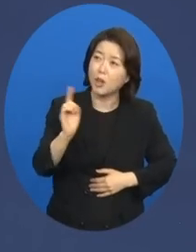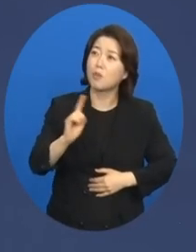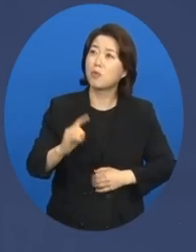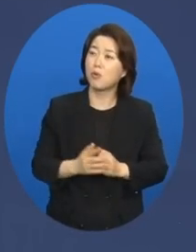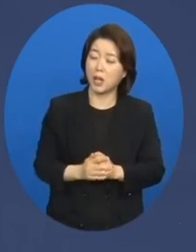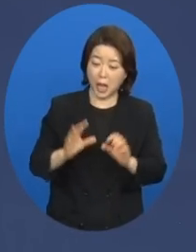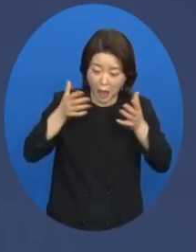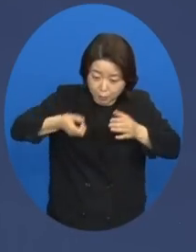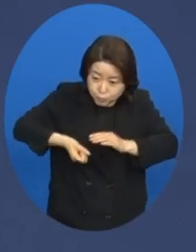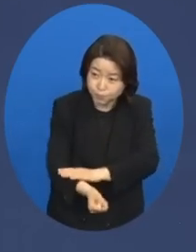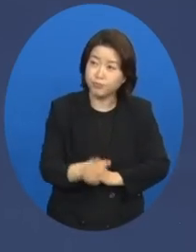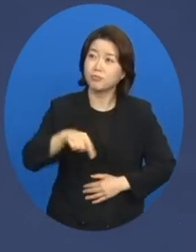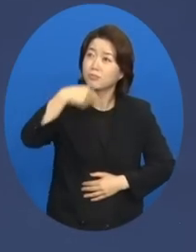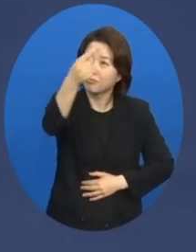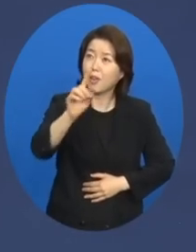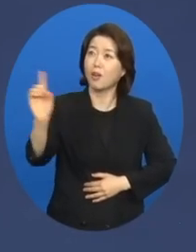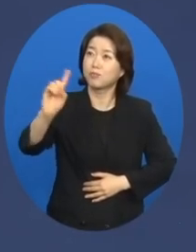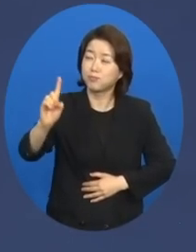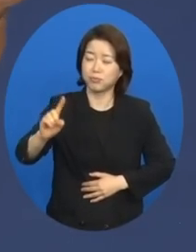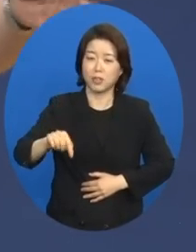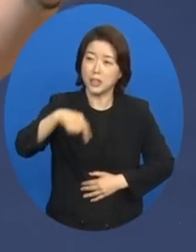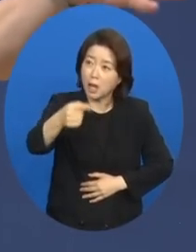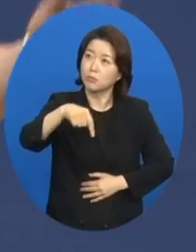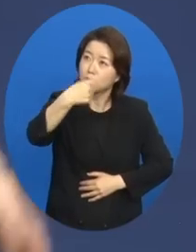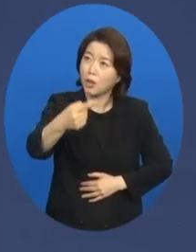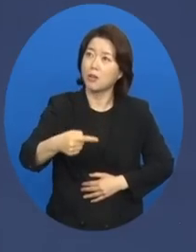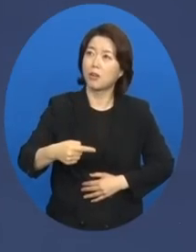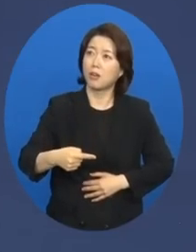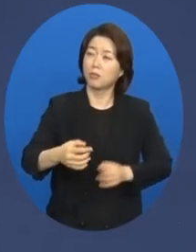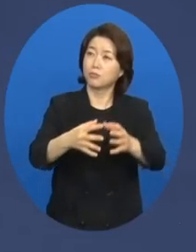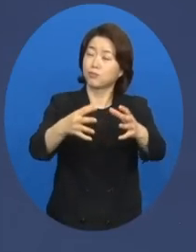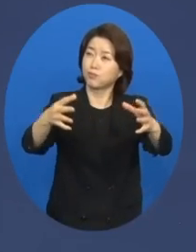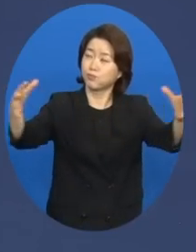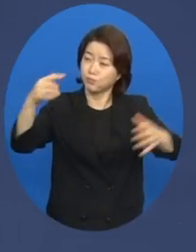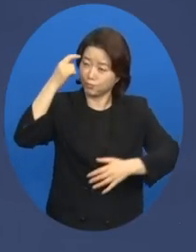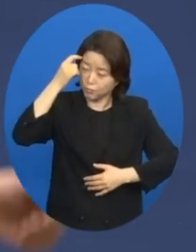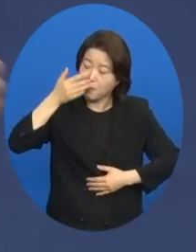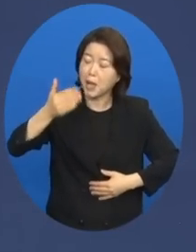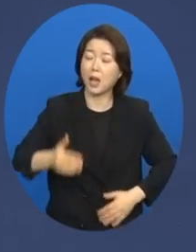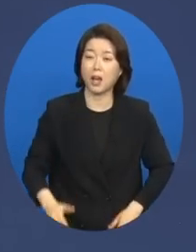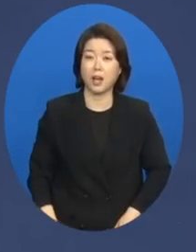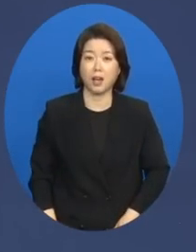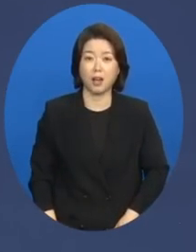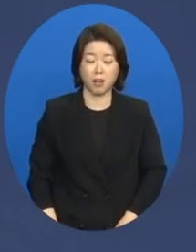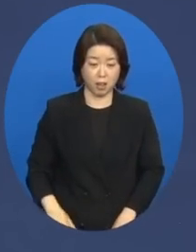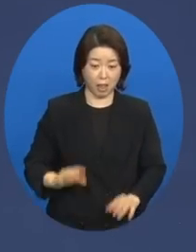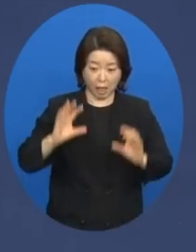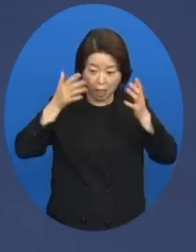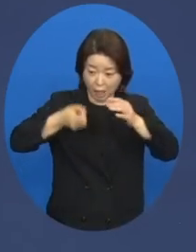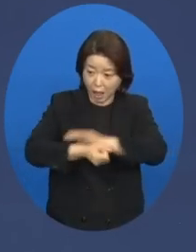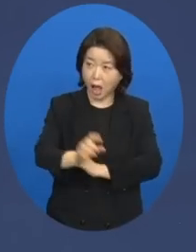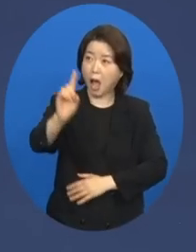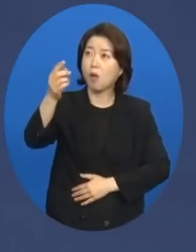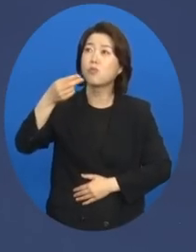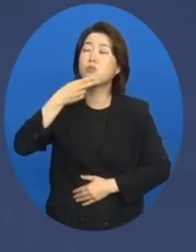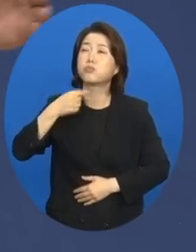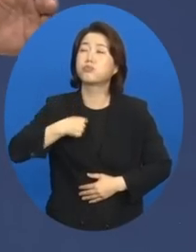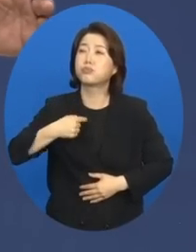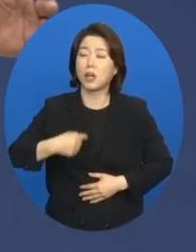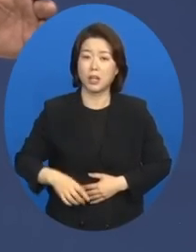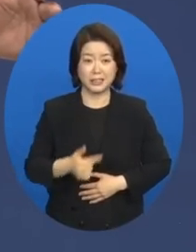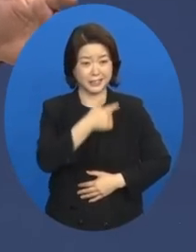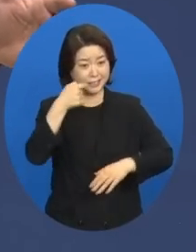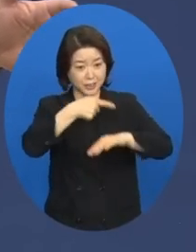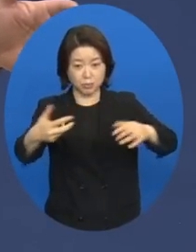하나 나와야 그 다음에 뭘 다음에 뭘 늘어나는 걸 계산할 수가 있지. 애가 하나도 없는 사람한테 큰